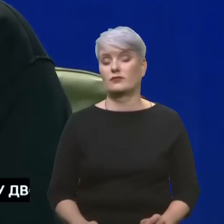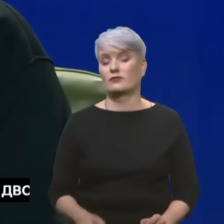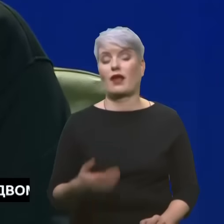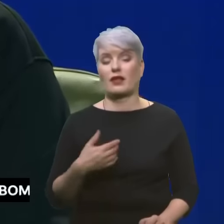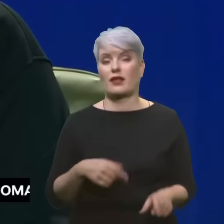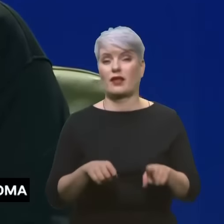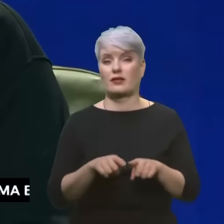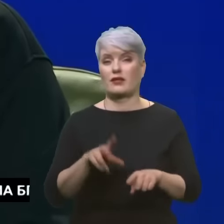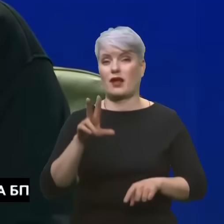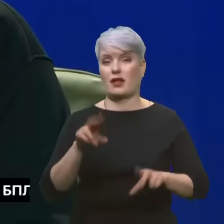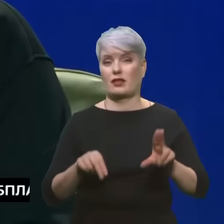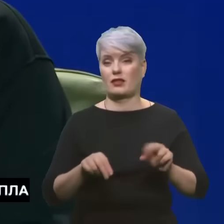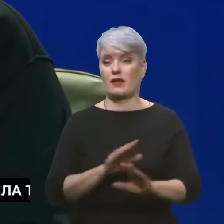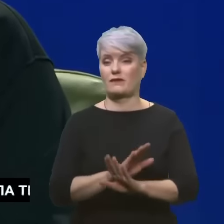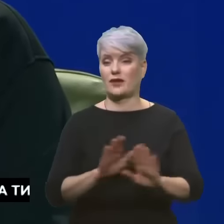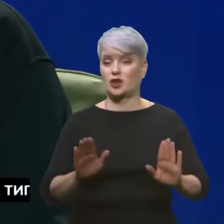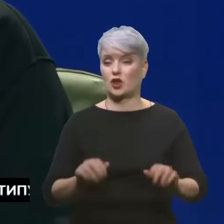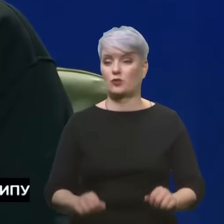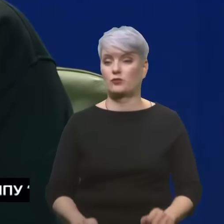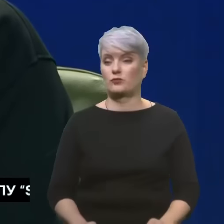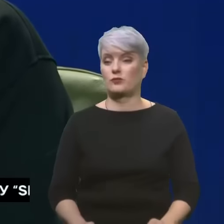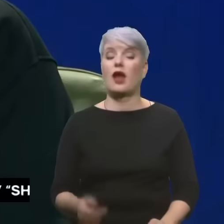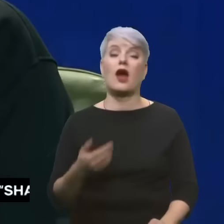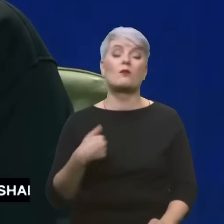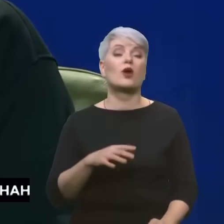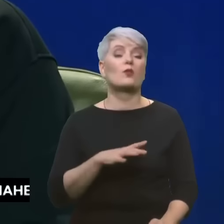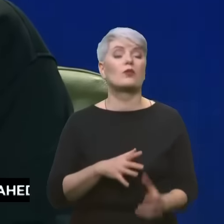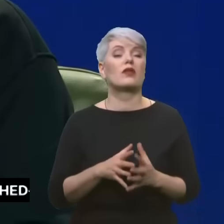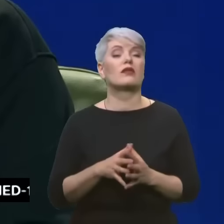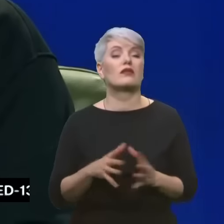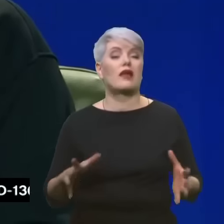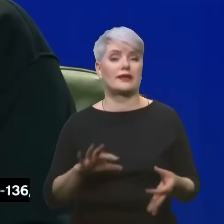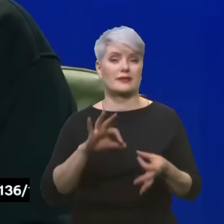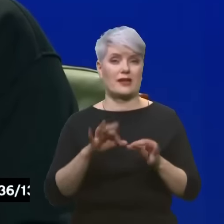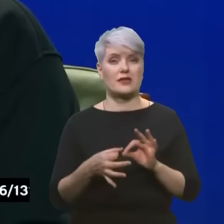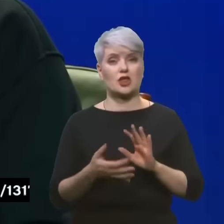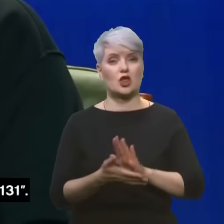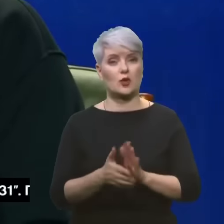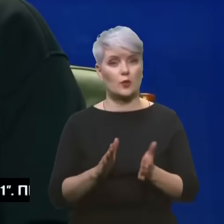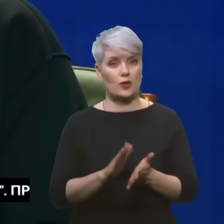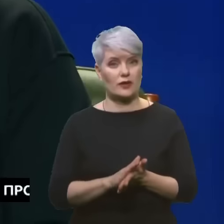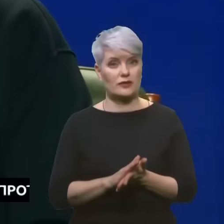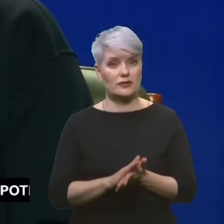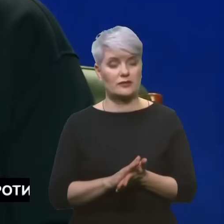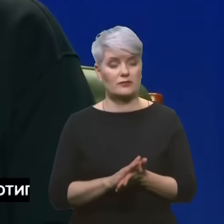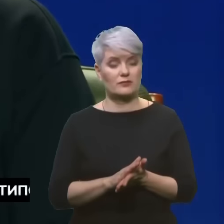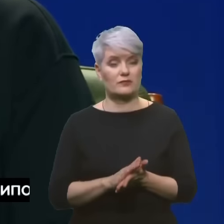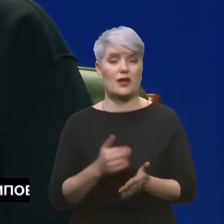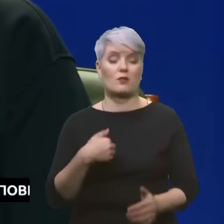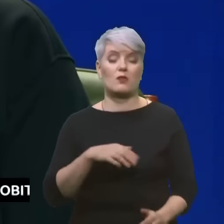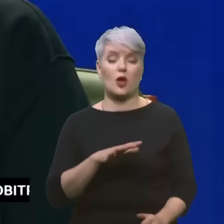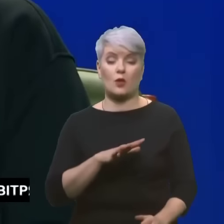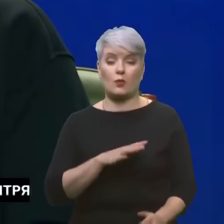Я так не вважаю. Ми були в найскладнішій ситуації, і ми були майже